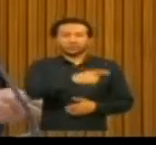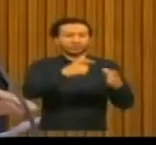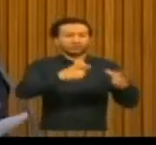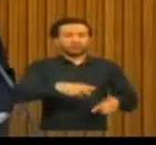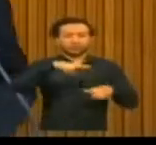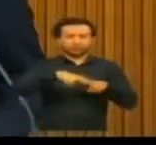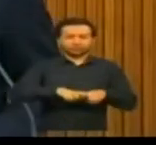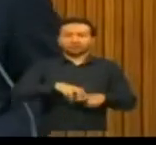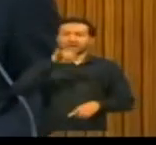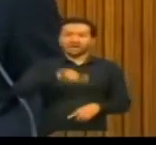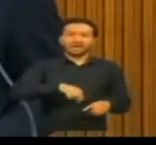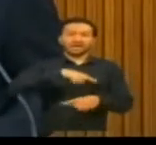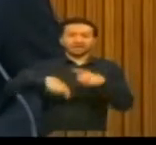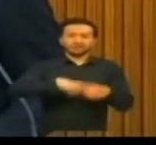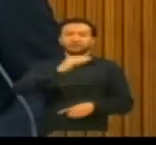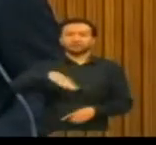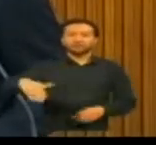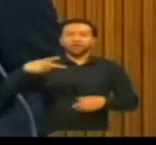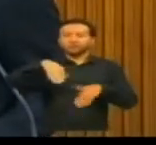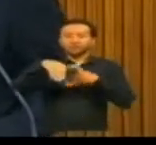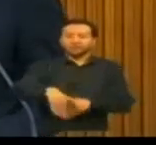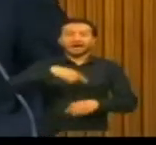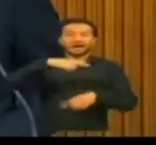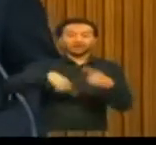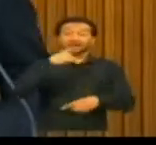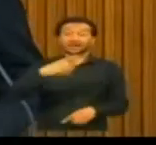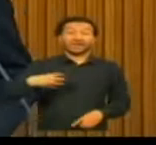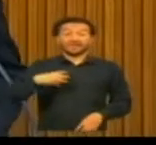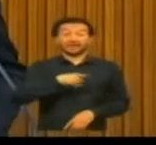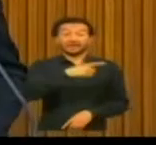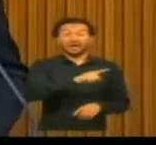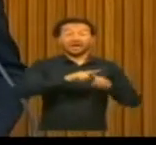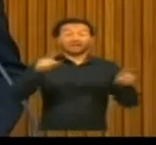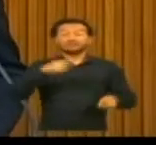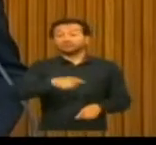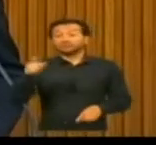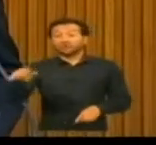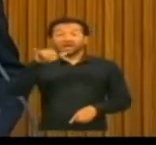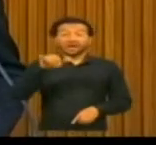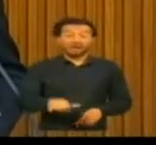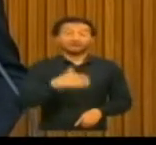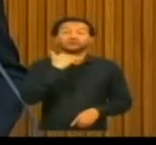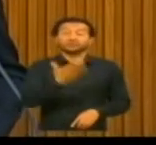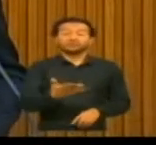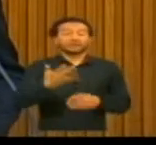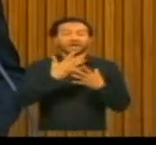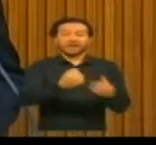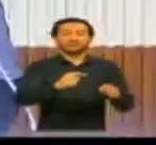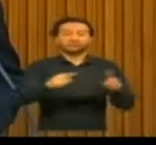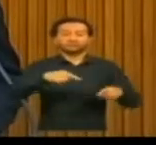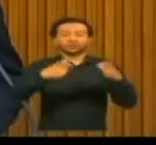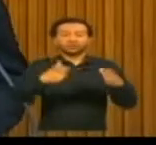oturup hak arama, çocuğumun mezarını istiyorum diyen anneyi, hayır sen burada bu hakkı elde edemezsin,